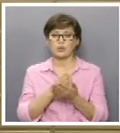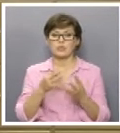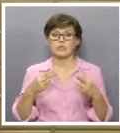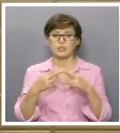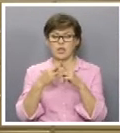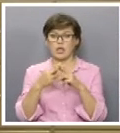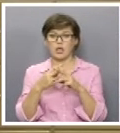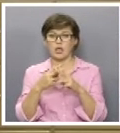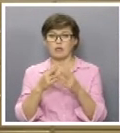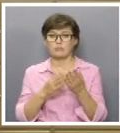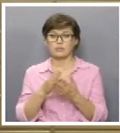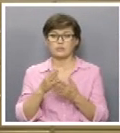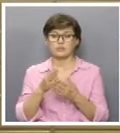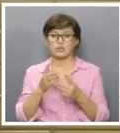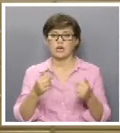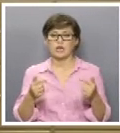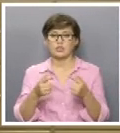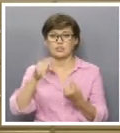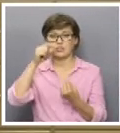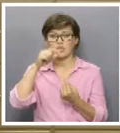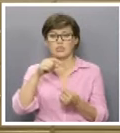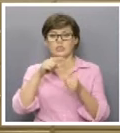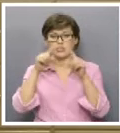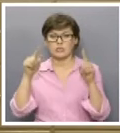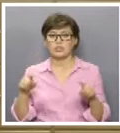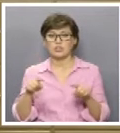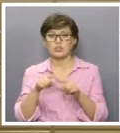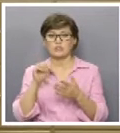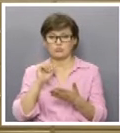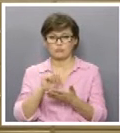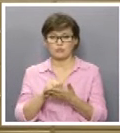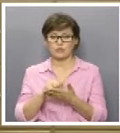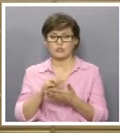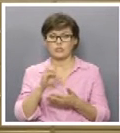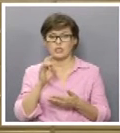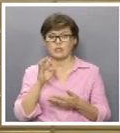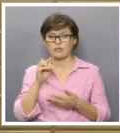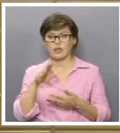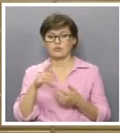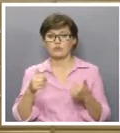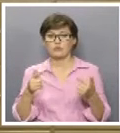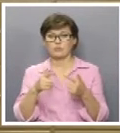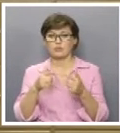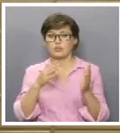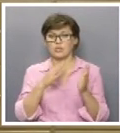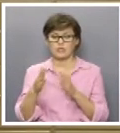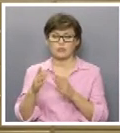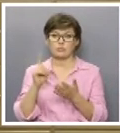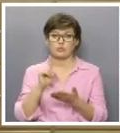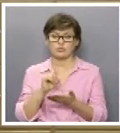қызмет станциялары сәйкестік сертификатын және ұйым стандарты деп аталатын құжаттарды міндетті